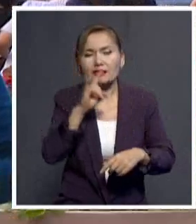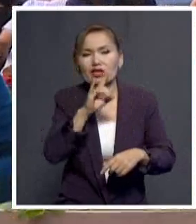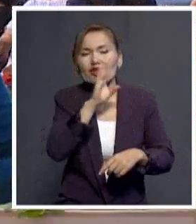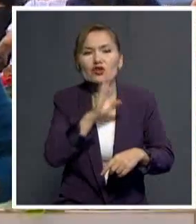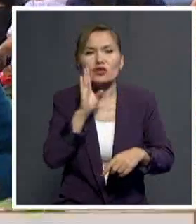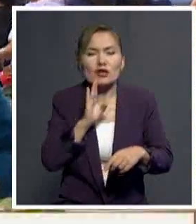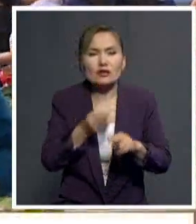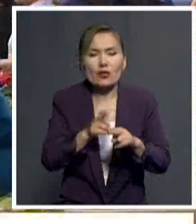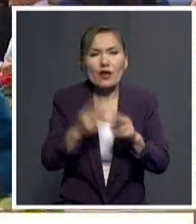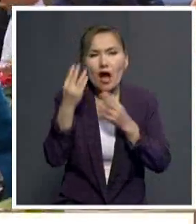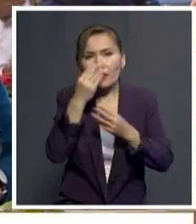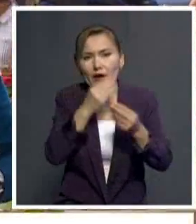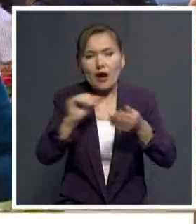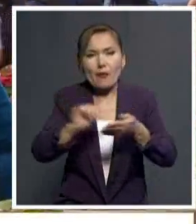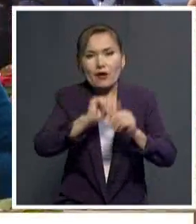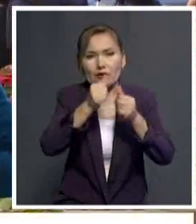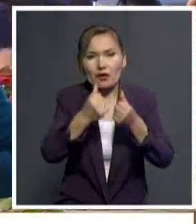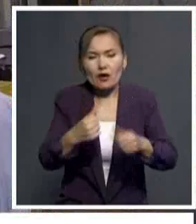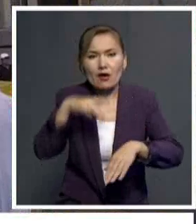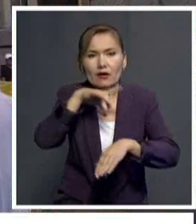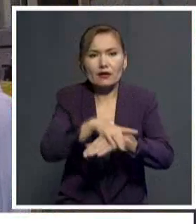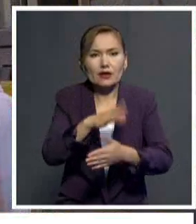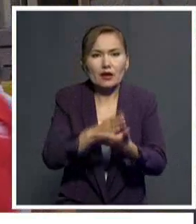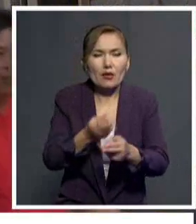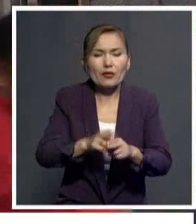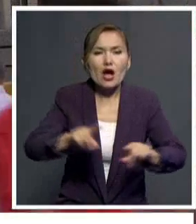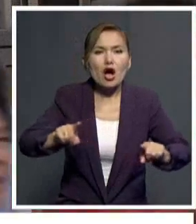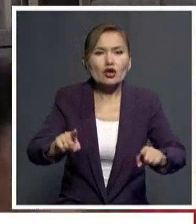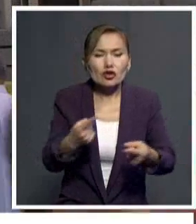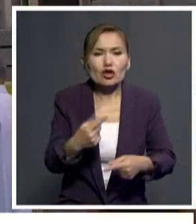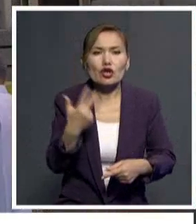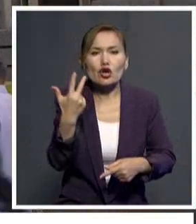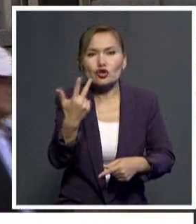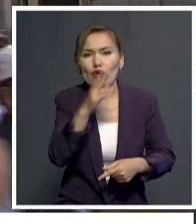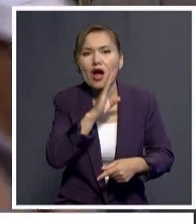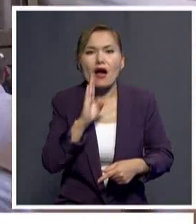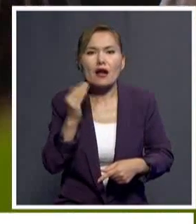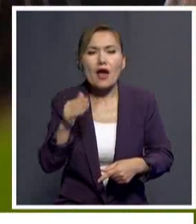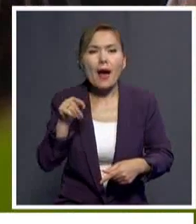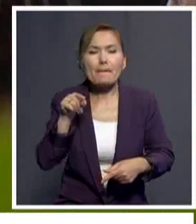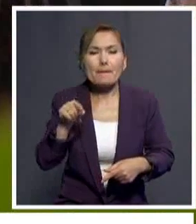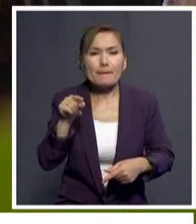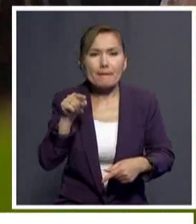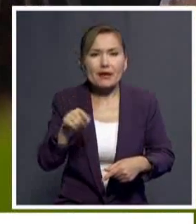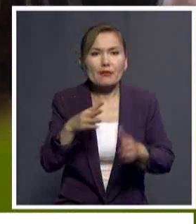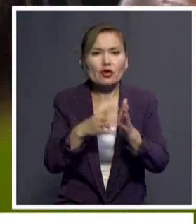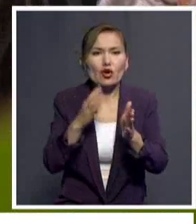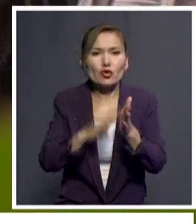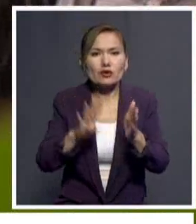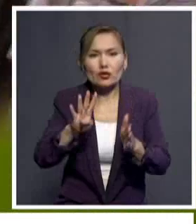жасаған ірі қылмыстық топтың құрамына кіреді деп күдіктеніп отыр. Ұсталғандардың үшеуі де әйел. Бірі 1994,